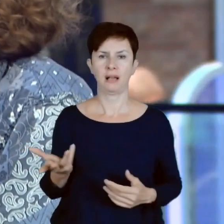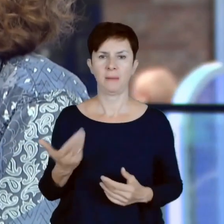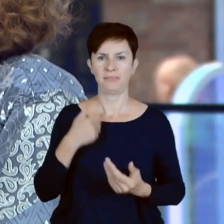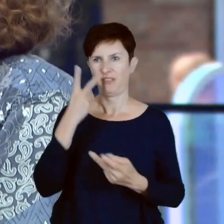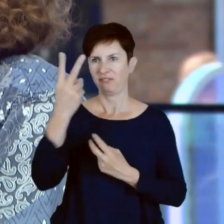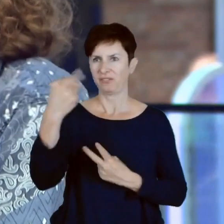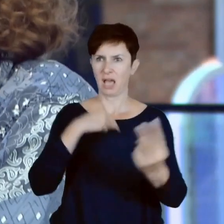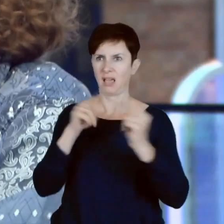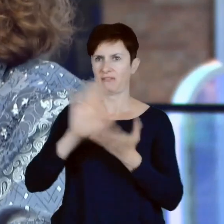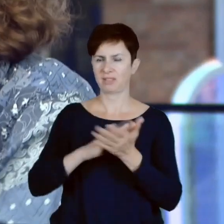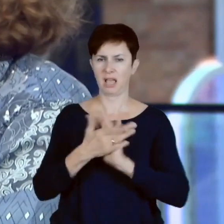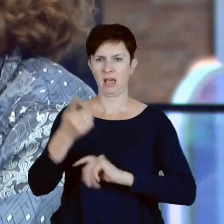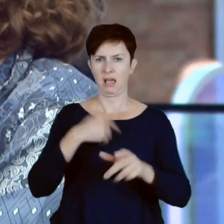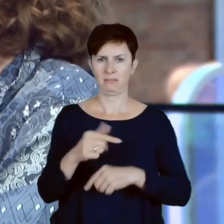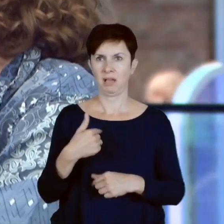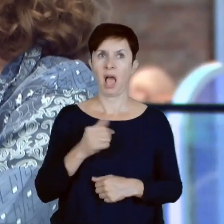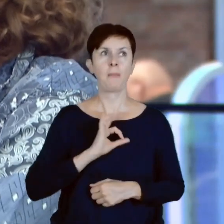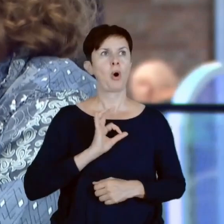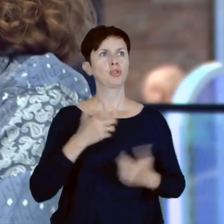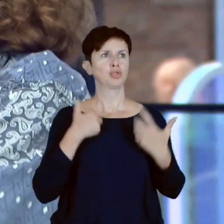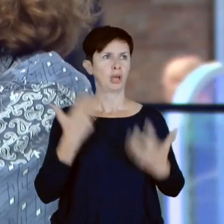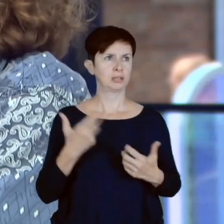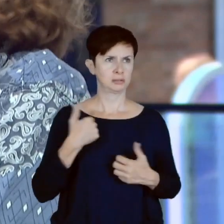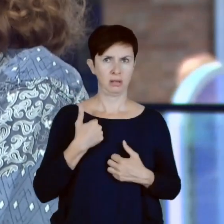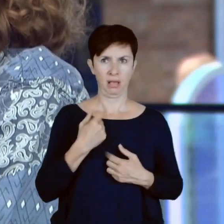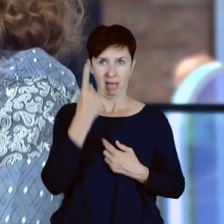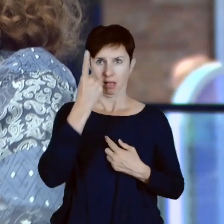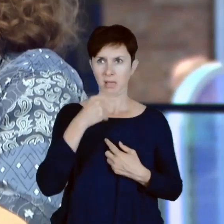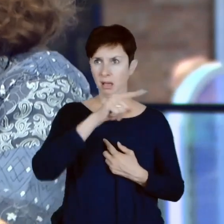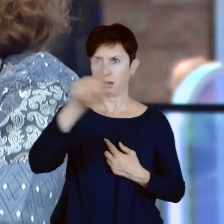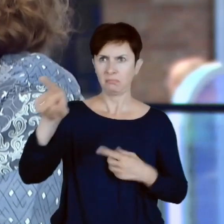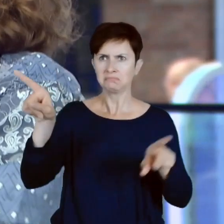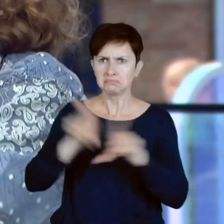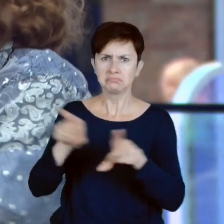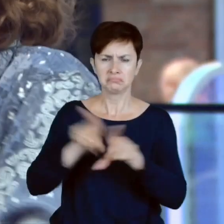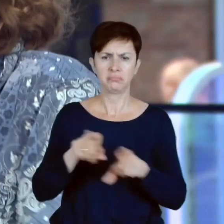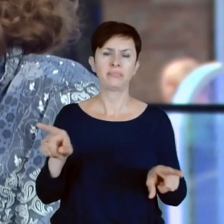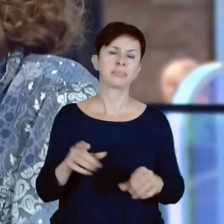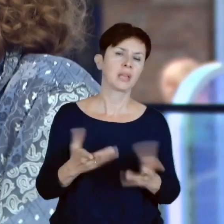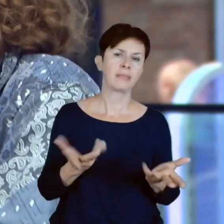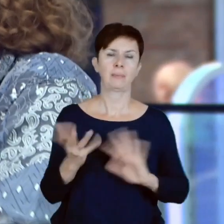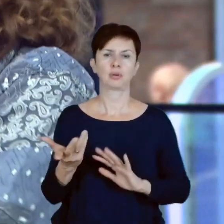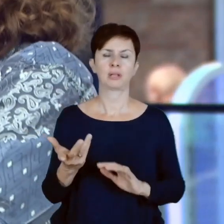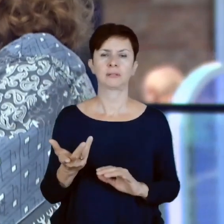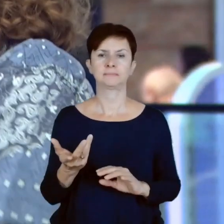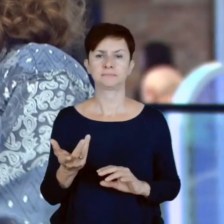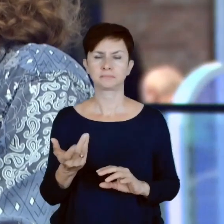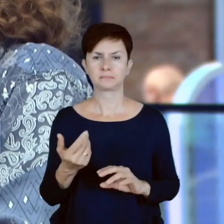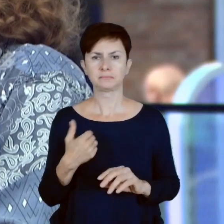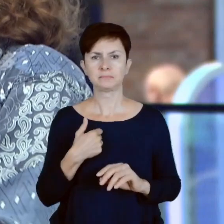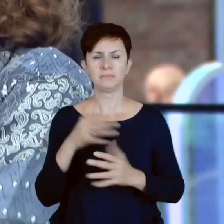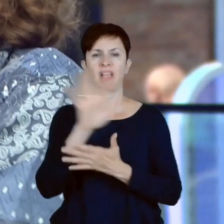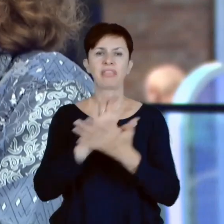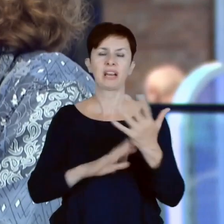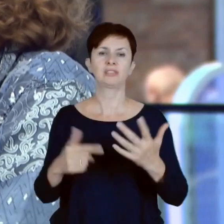są odosobnione, że ta gonitwa za produktywnością także w kontekście czy tworzenia kontentu, czy odbierania kontentu może